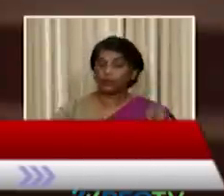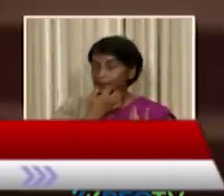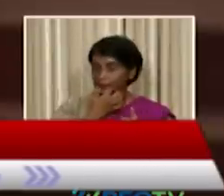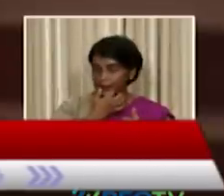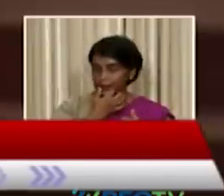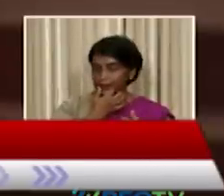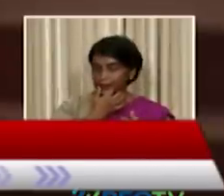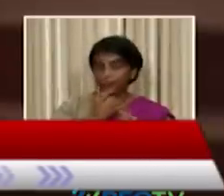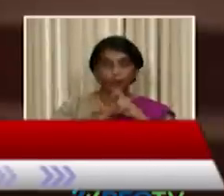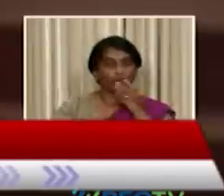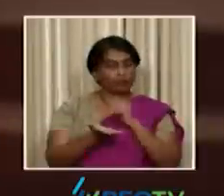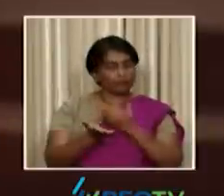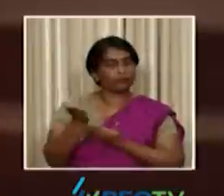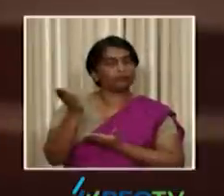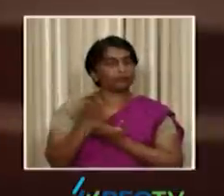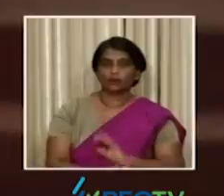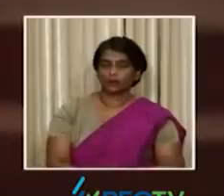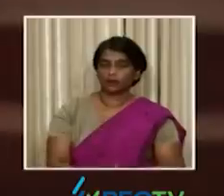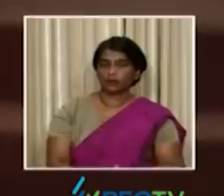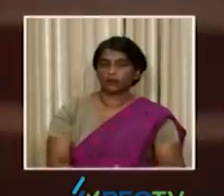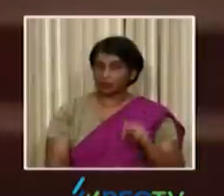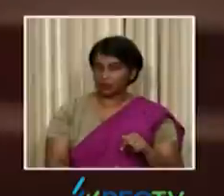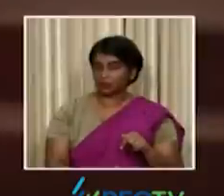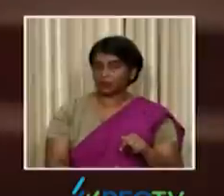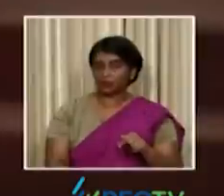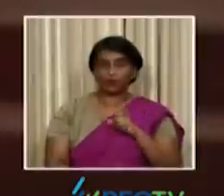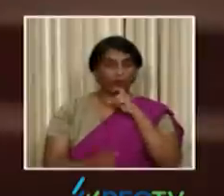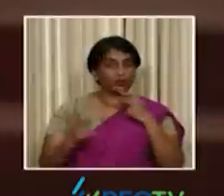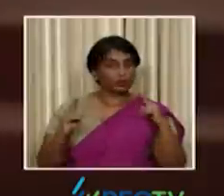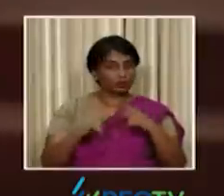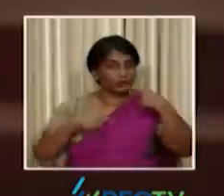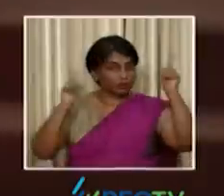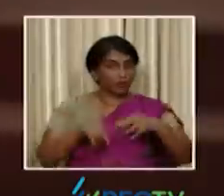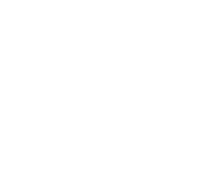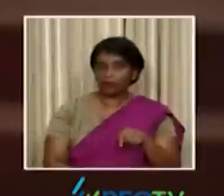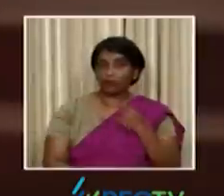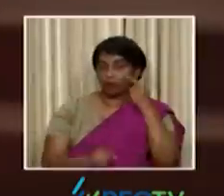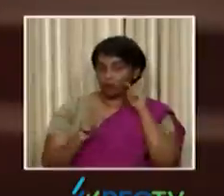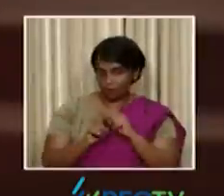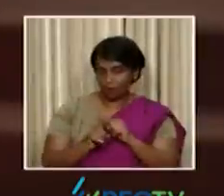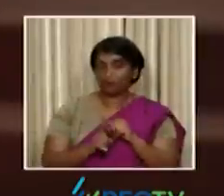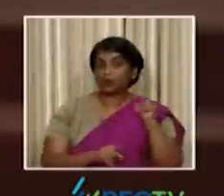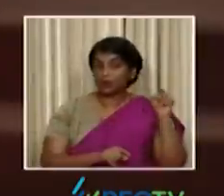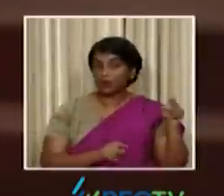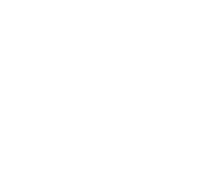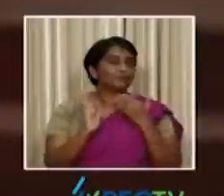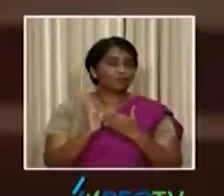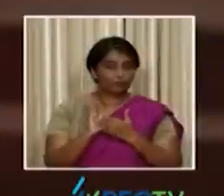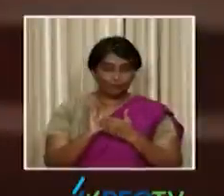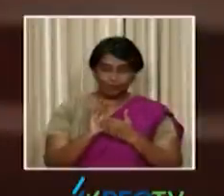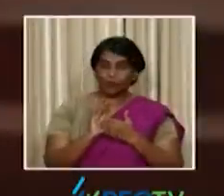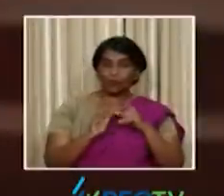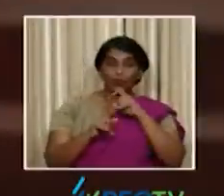සම්බන්ධව අභියාචනාධිකරණයට ඉදිරිපත් කරලා දැන්ටමත් අභියාචනාව කැඳවන්න දින නියම කරලා තියෙනවා එතුමා උත්සාහ කරන්නේ